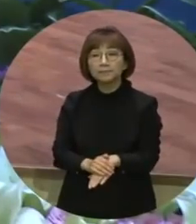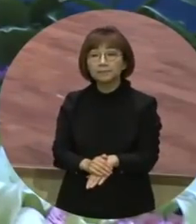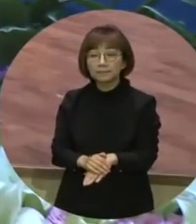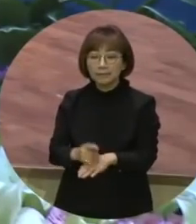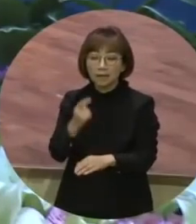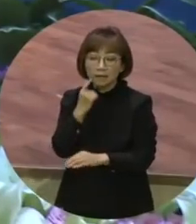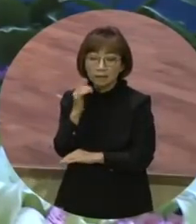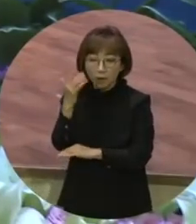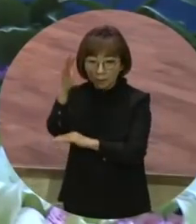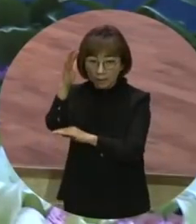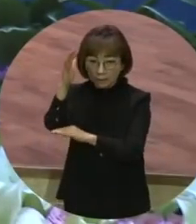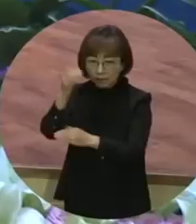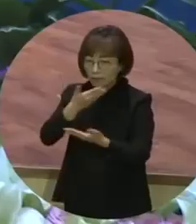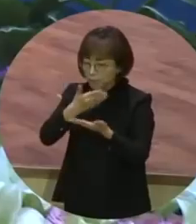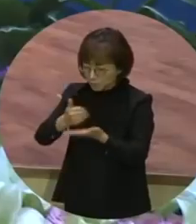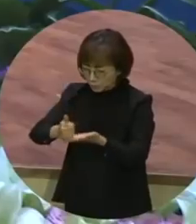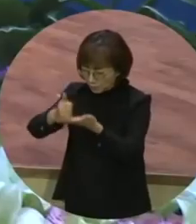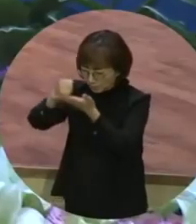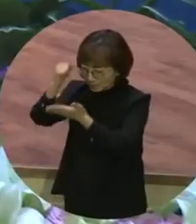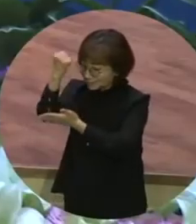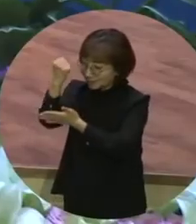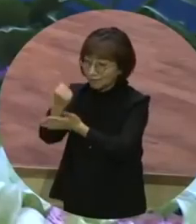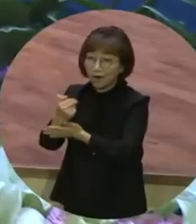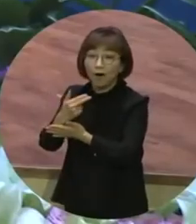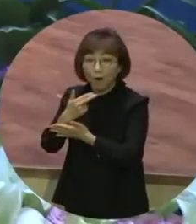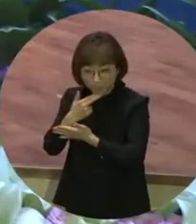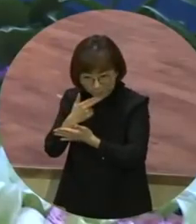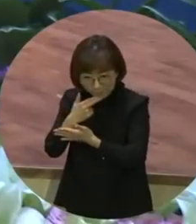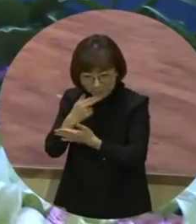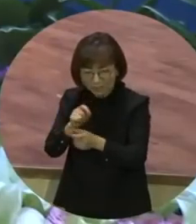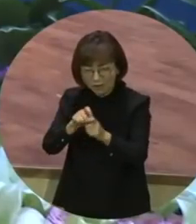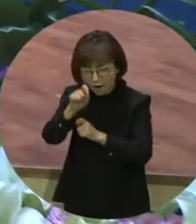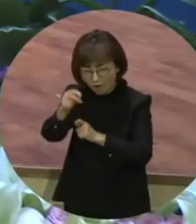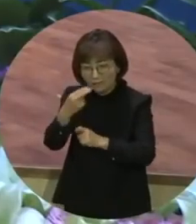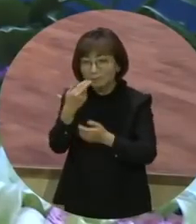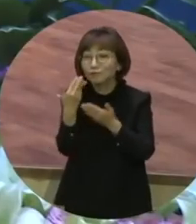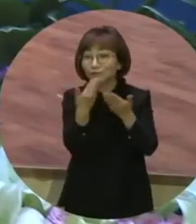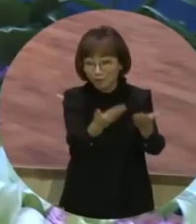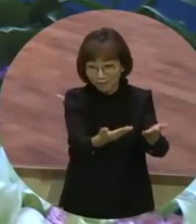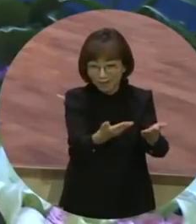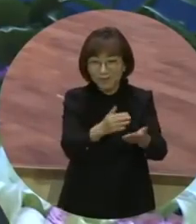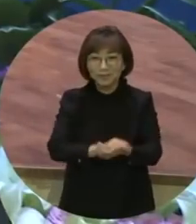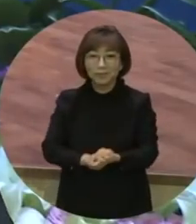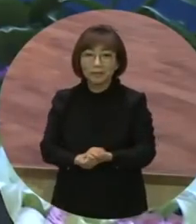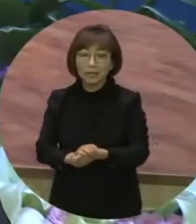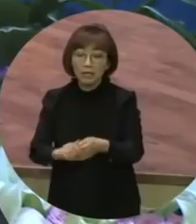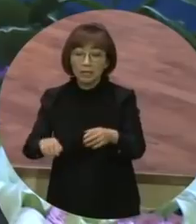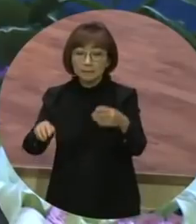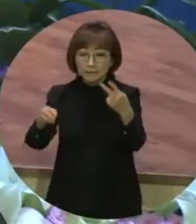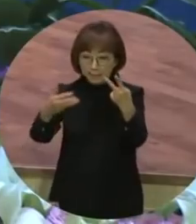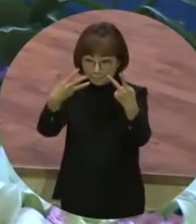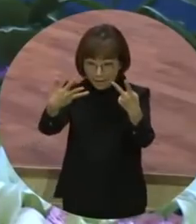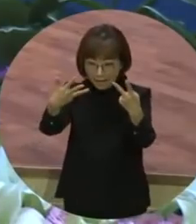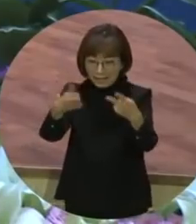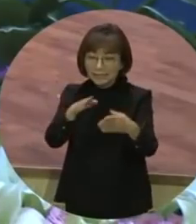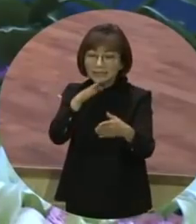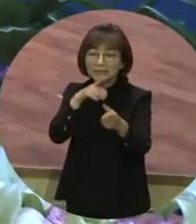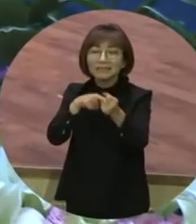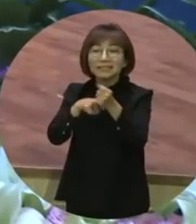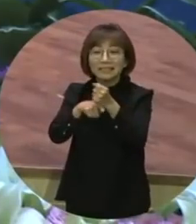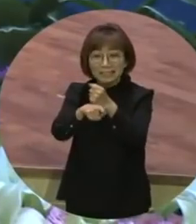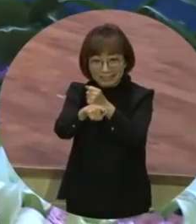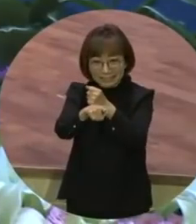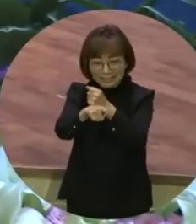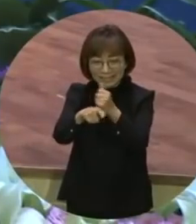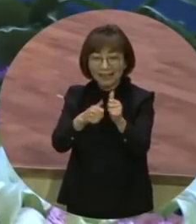아니하는 삶을 구하고 그랬어요. 8절에 보면 진리를 따르는 삶을 살아야 한다는 사실을 강조하고 있습니다.